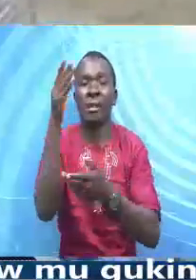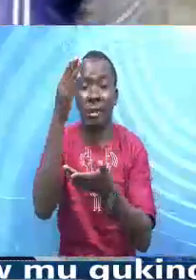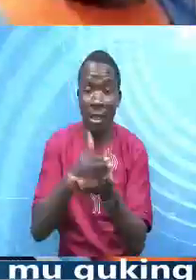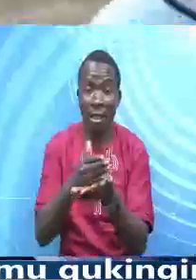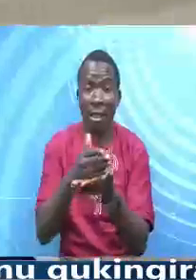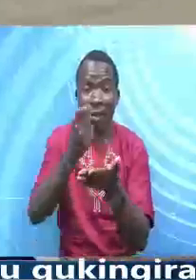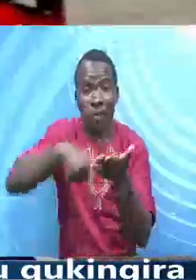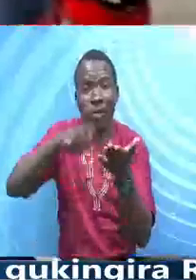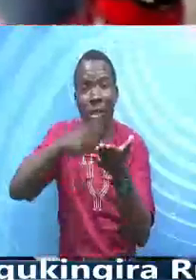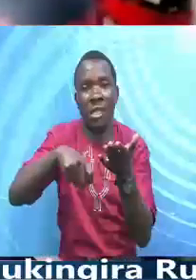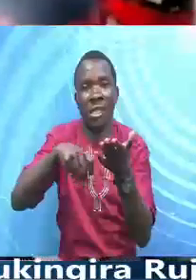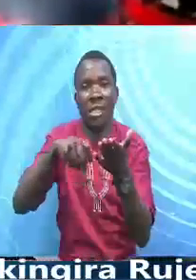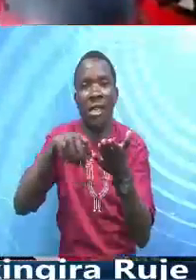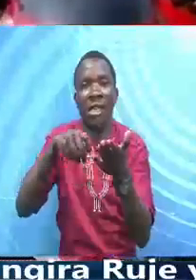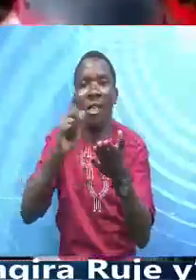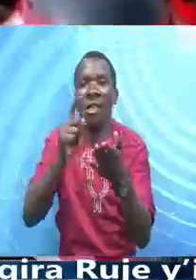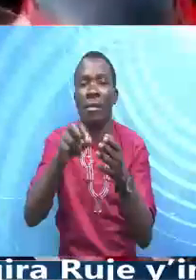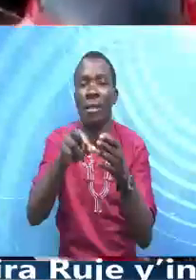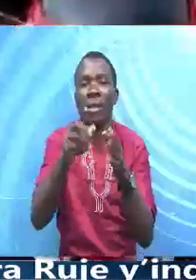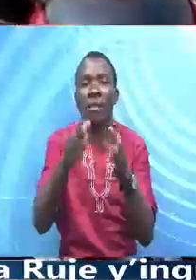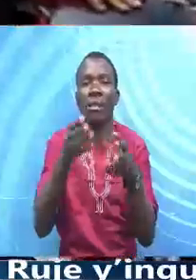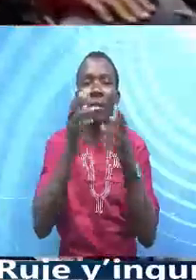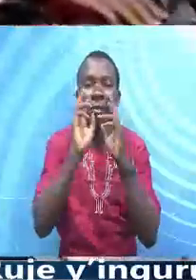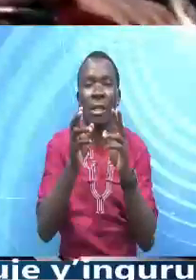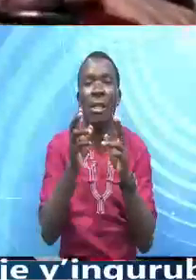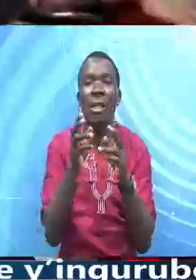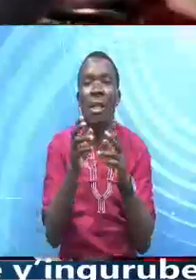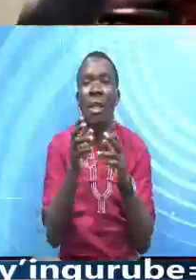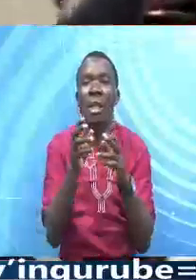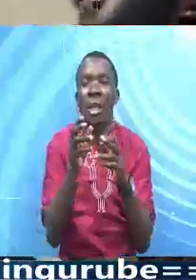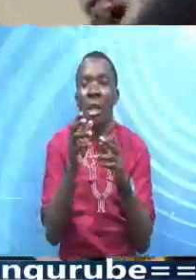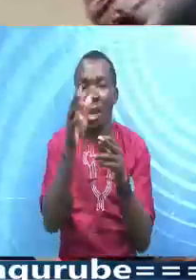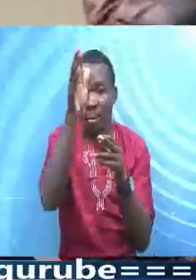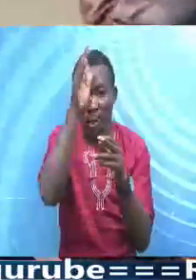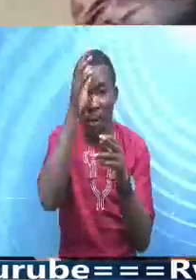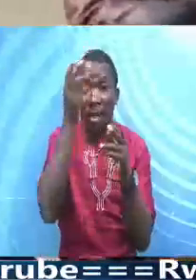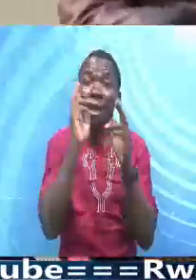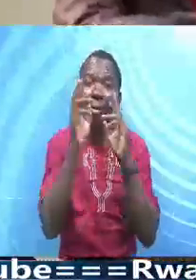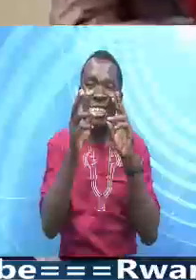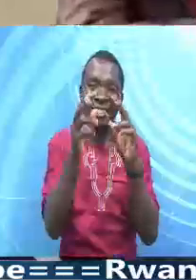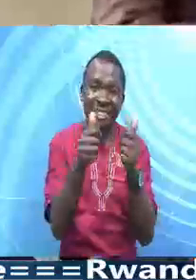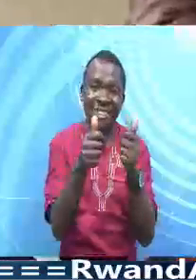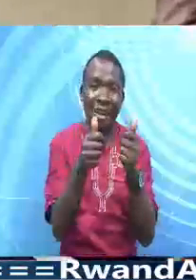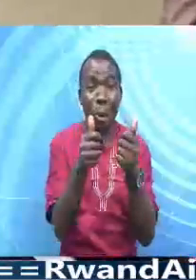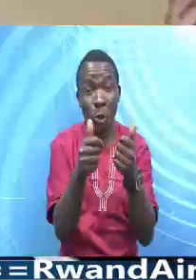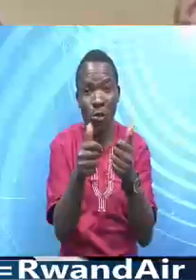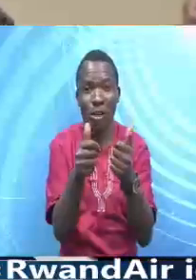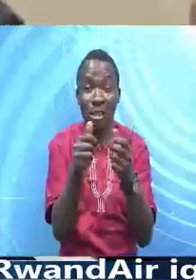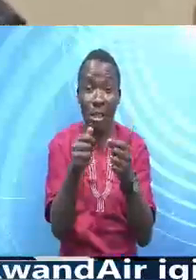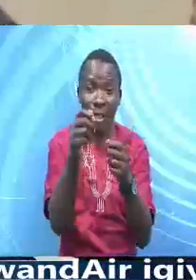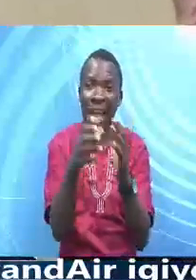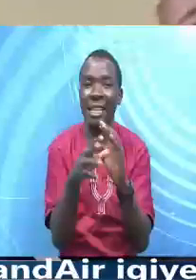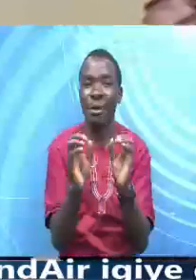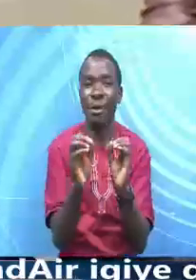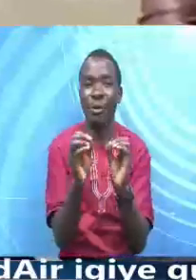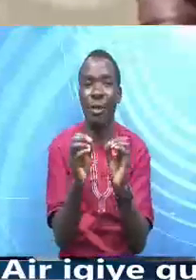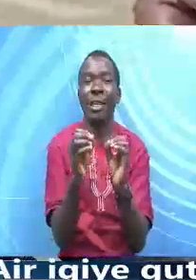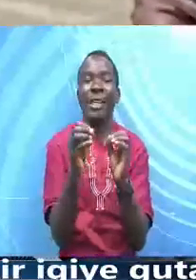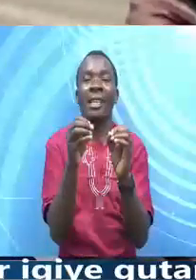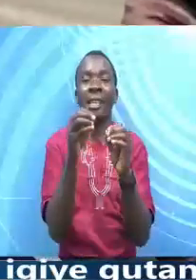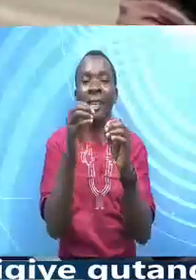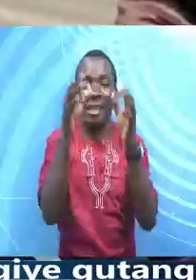cyane papa. Ariko ndabona byaciyemo. Yewe ndabona byaciyemo rwose. Ah, nta kibazo. Wowe ibi byemezo